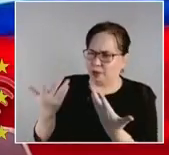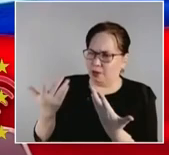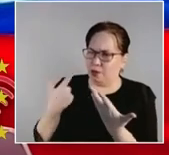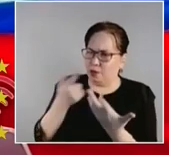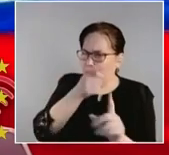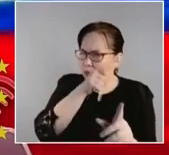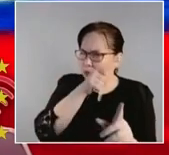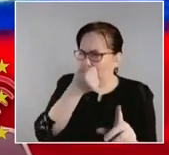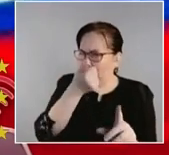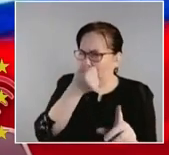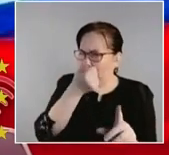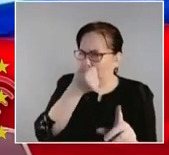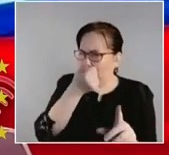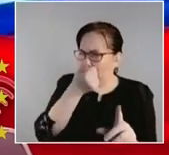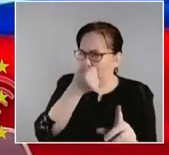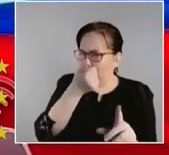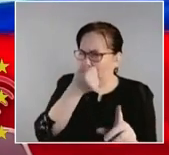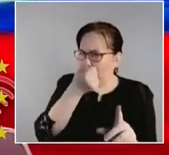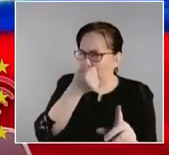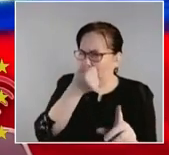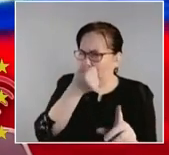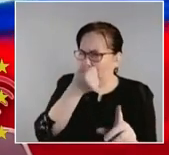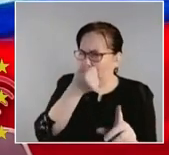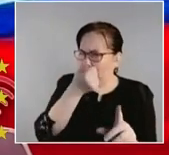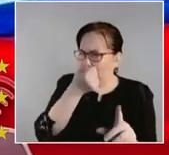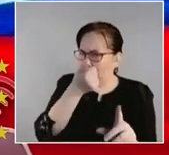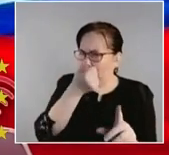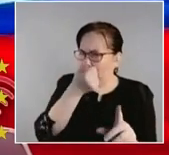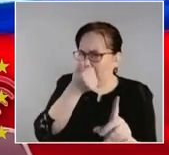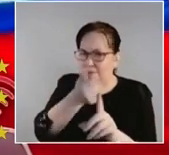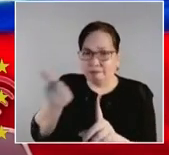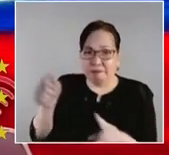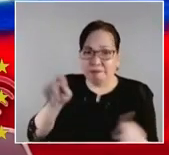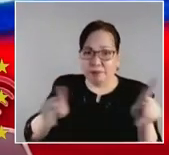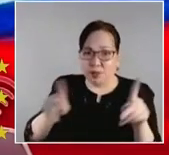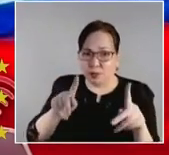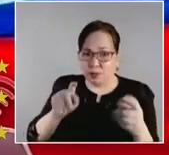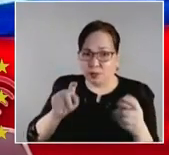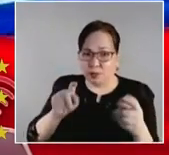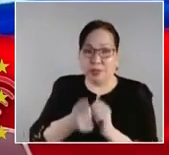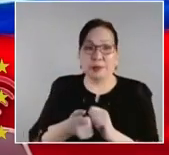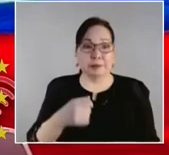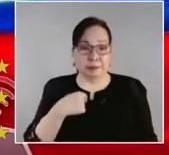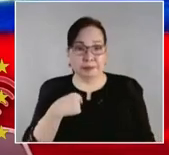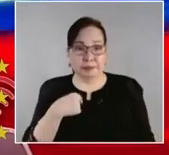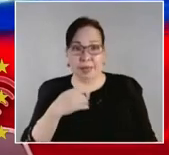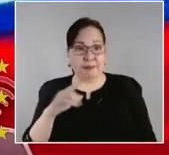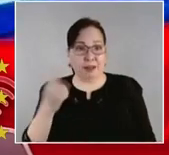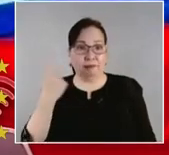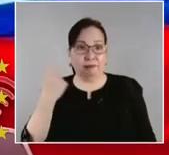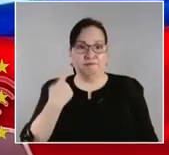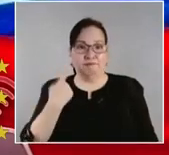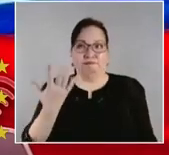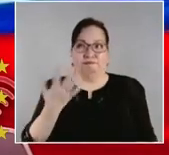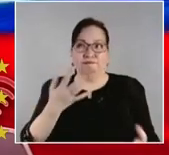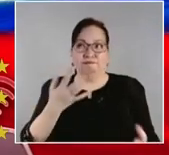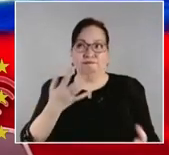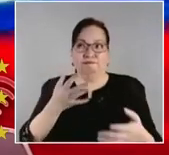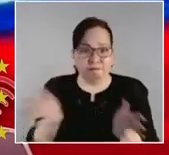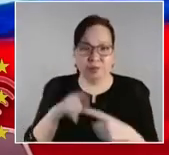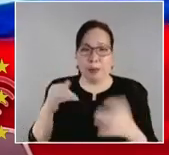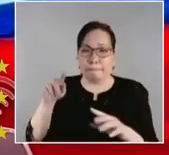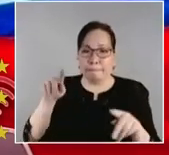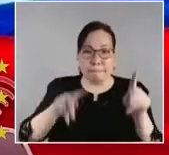one ko pong advokasya ay maamyendahan ang People's Initiative and Referendum Act. Sapagkat ito